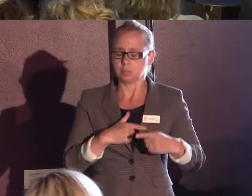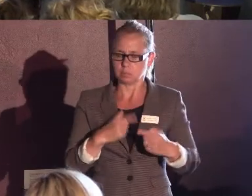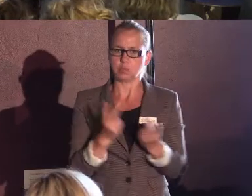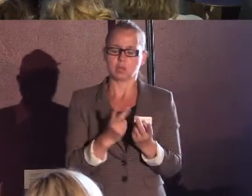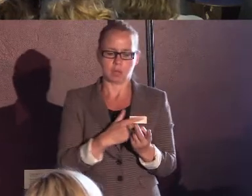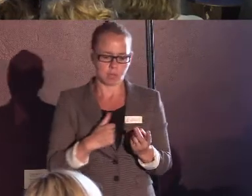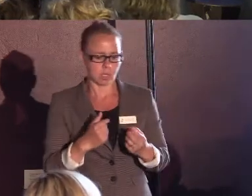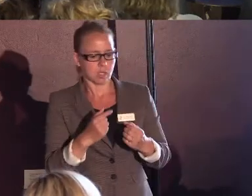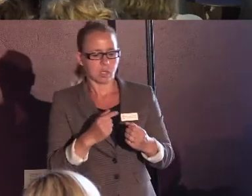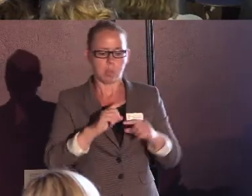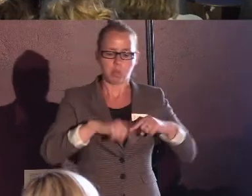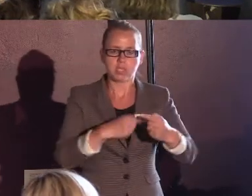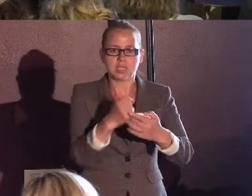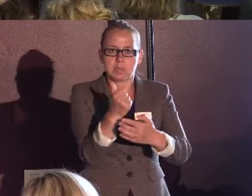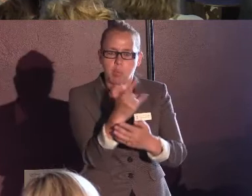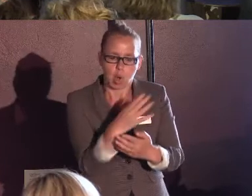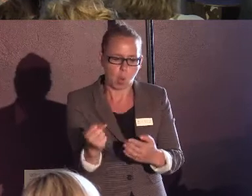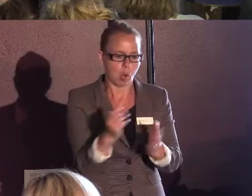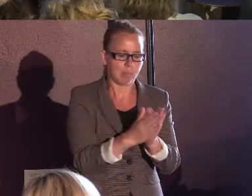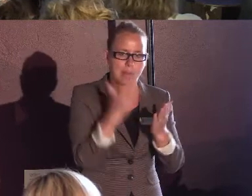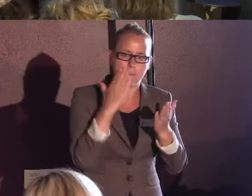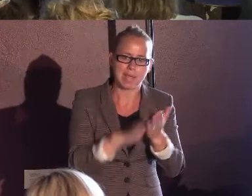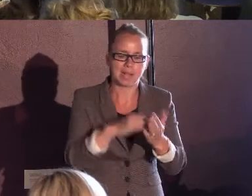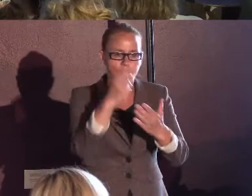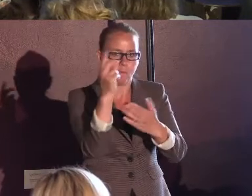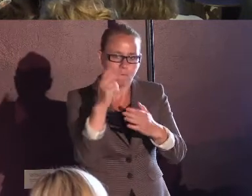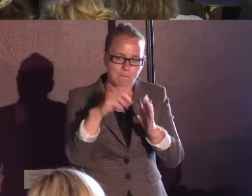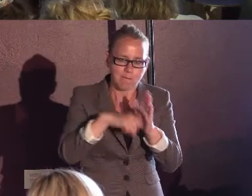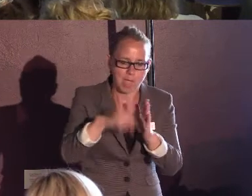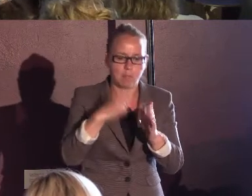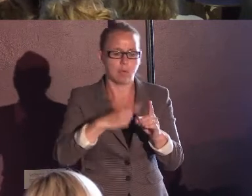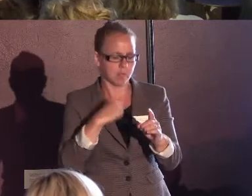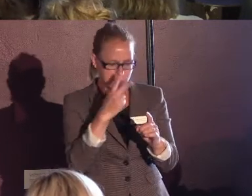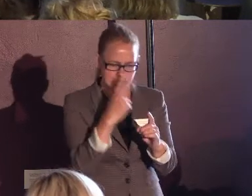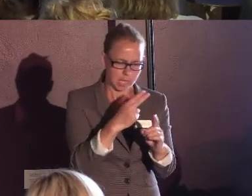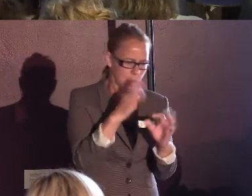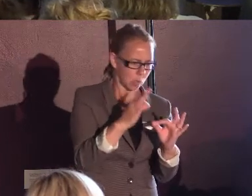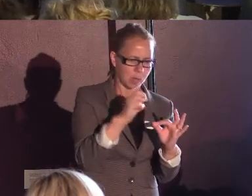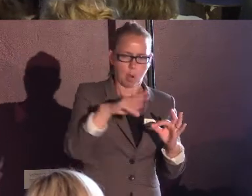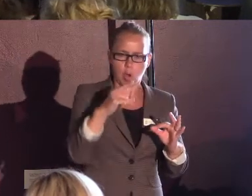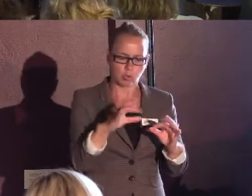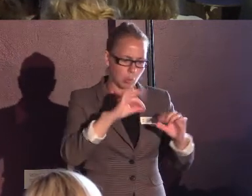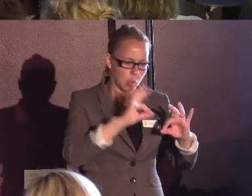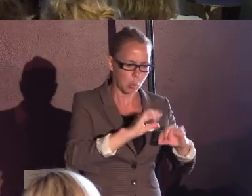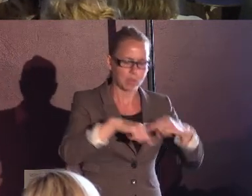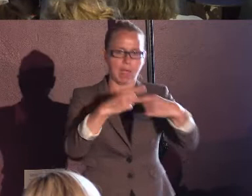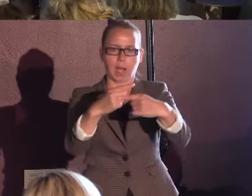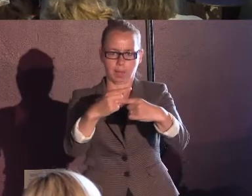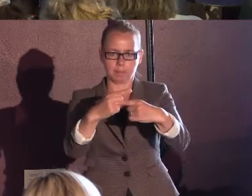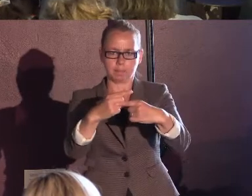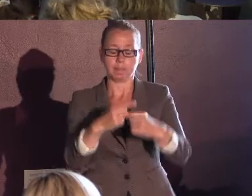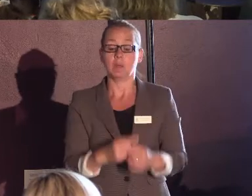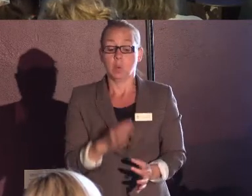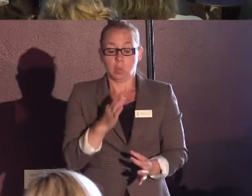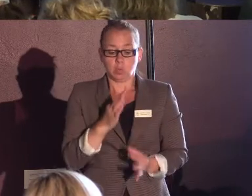en processblogg där du med bilder, med filmer, med du kunde följa manuset när det utvecklades, etc. etc. Och just i